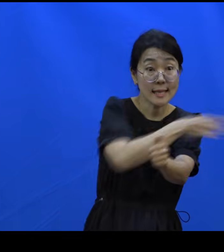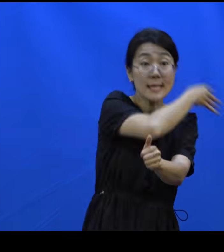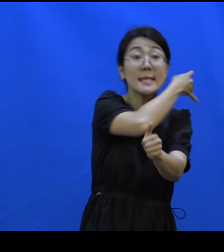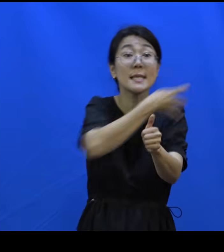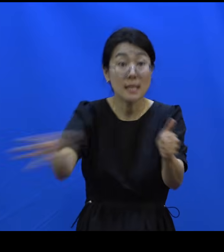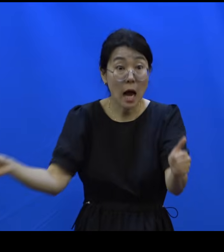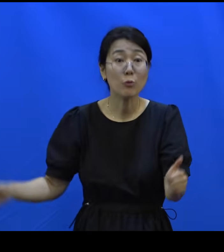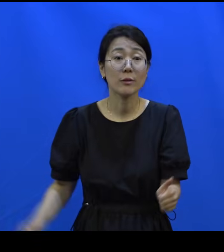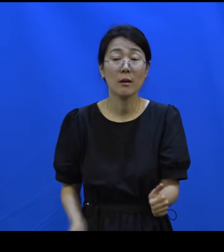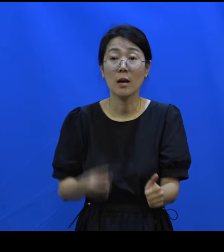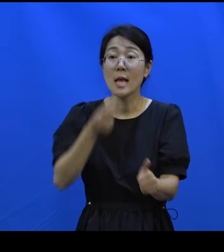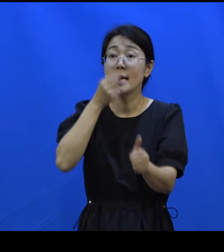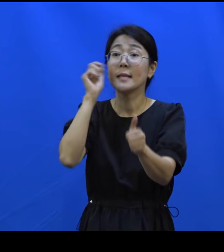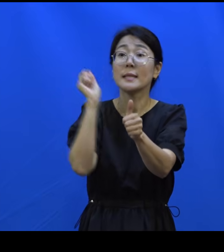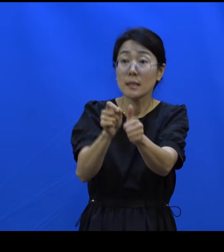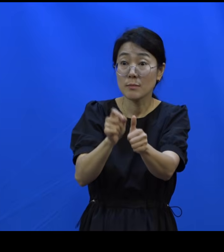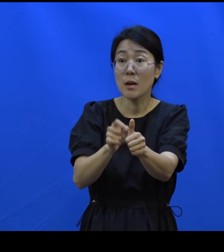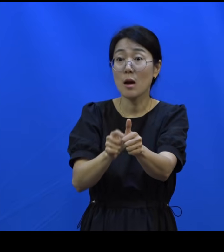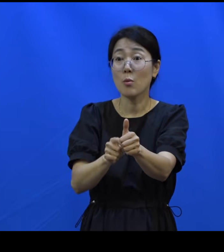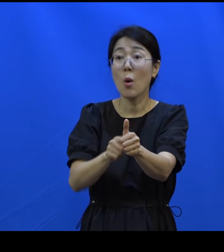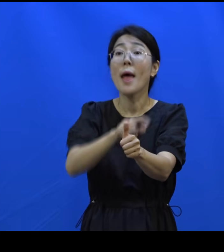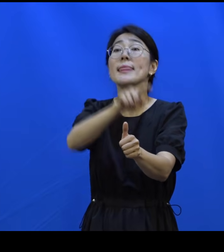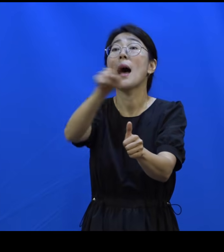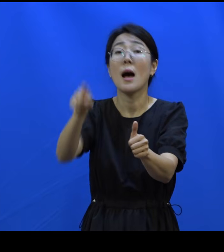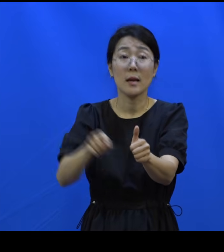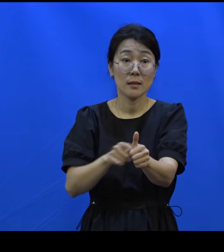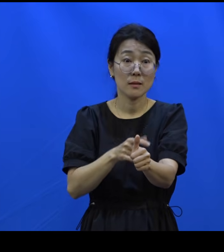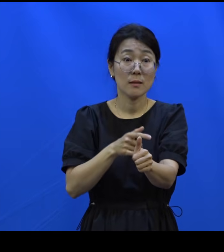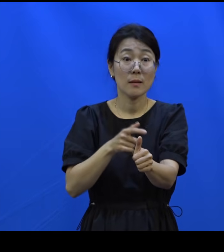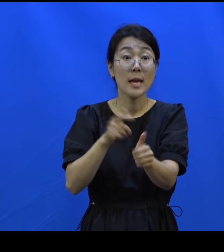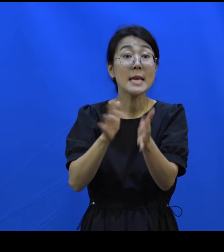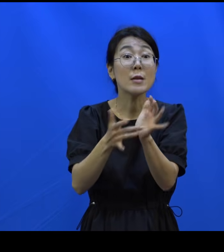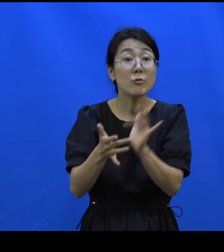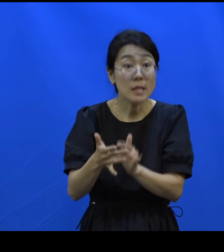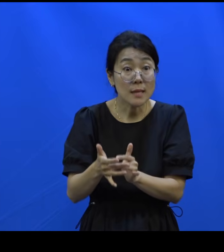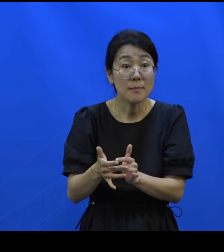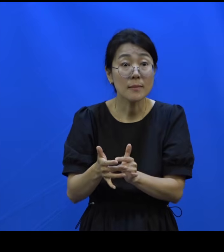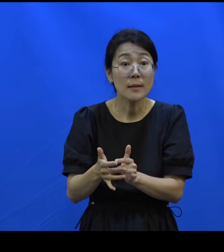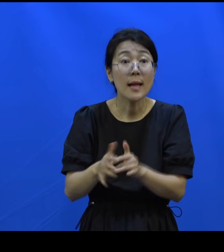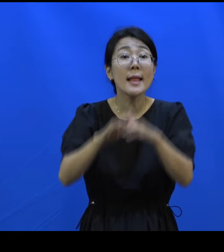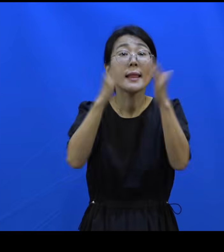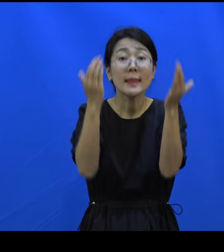십자가에 능력이 있으신 분이에요. 약한 분이 아니에요.